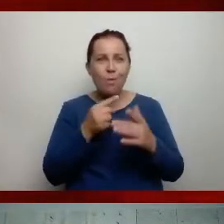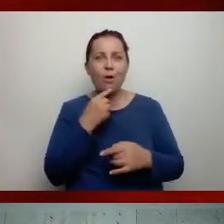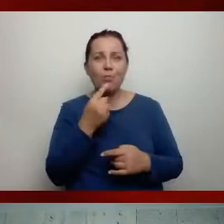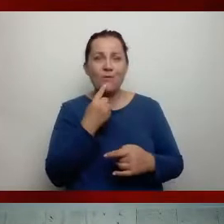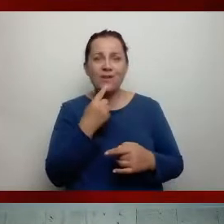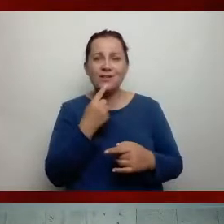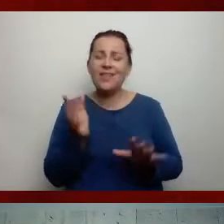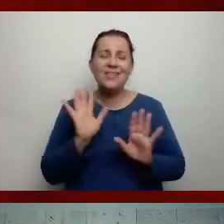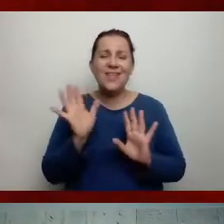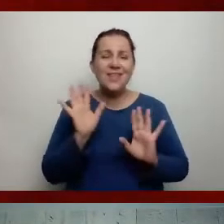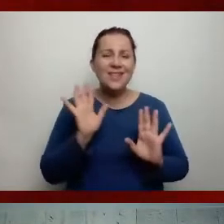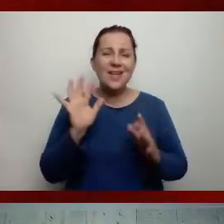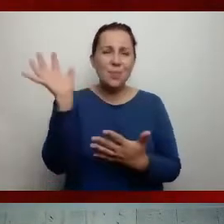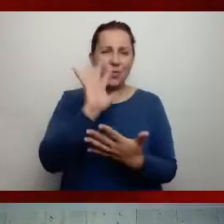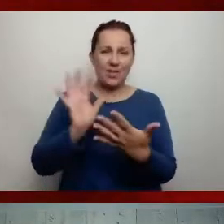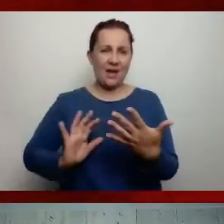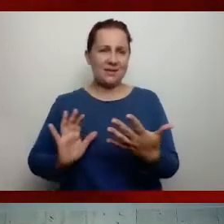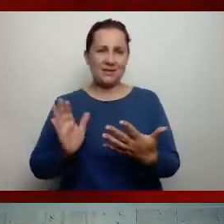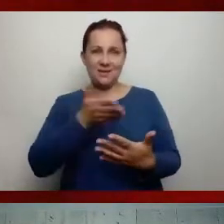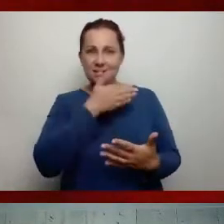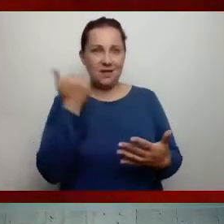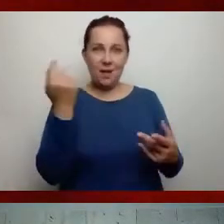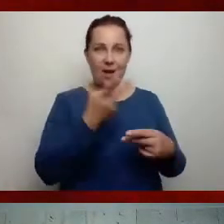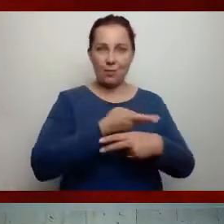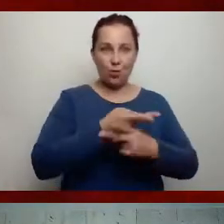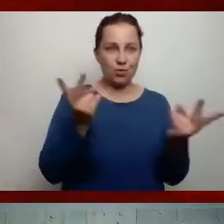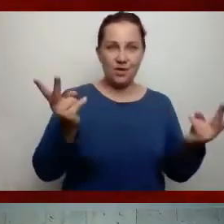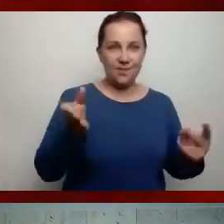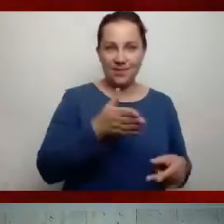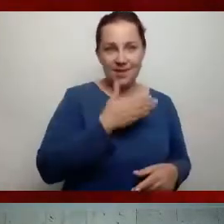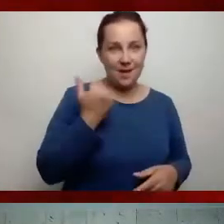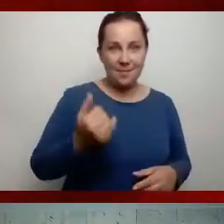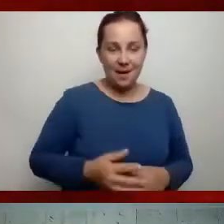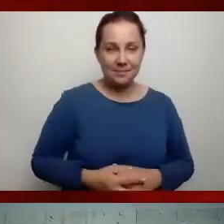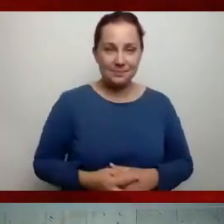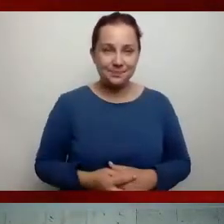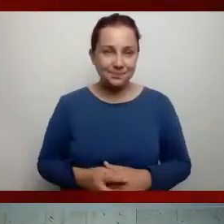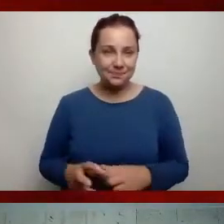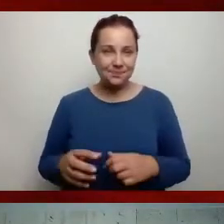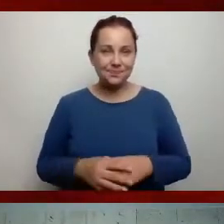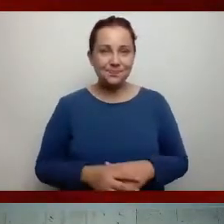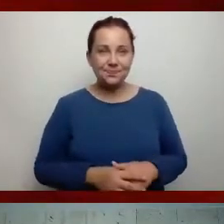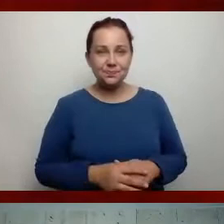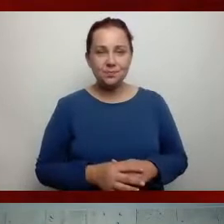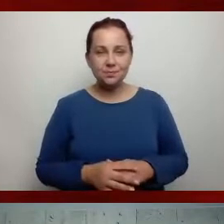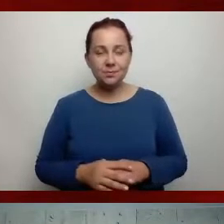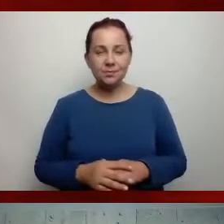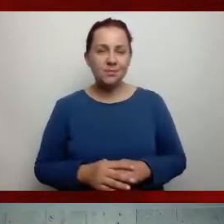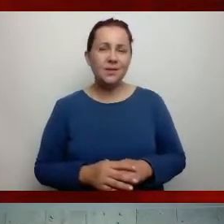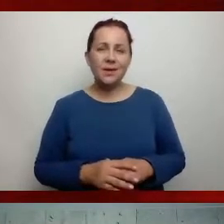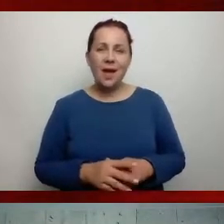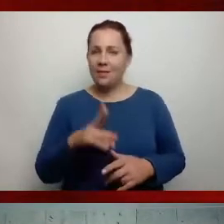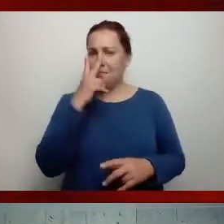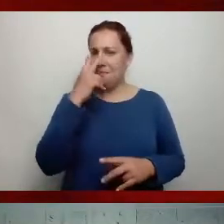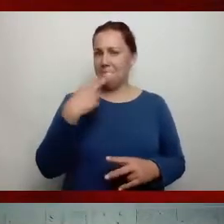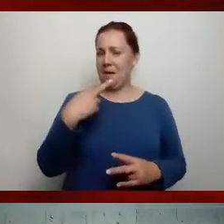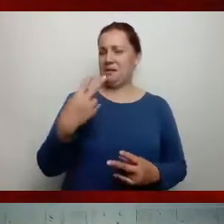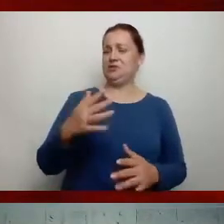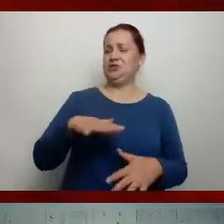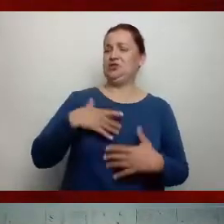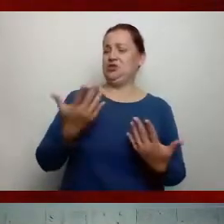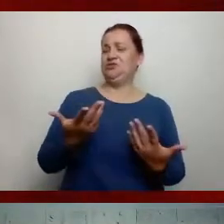tak? No nie, bo tekstu też nie ma powszechnie dostępnego w internetach. Ale nie patrz tak dziwnie, po szwedzku